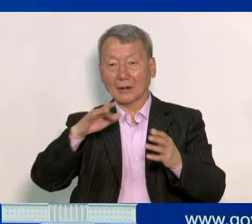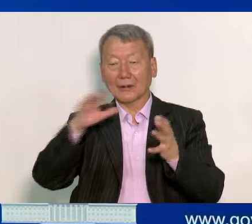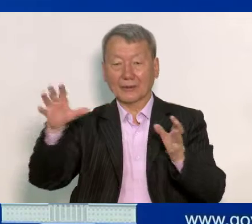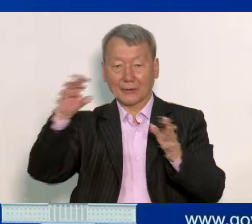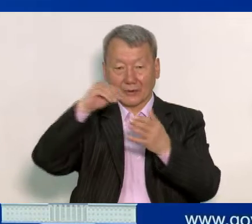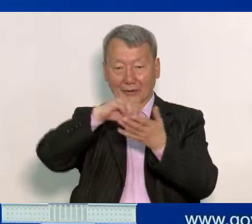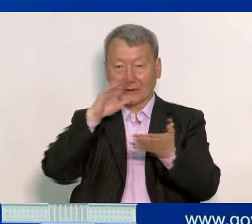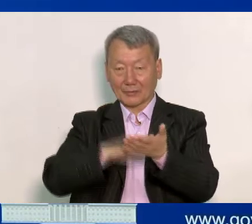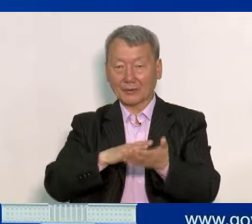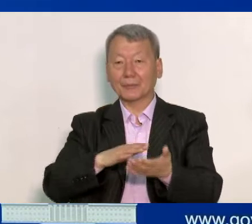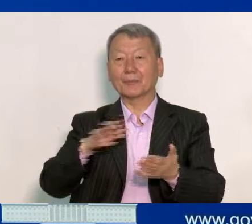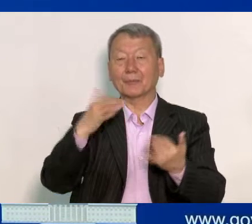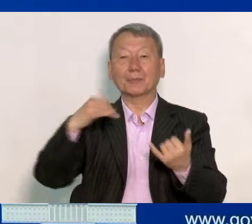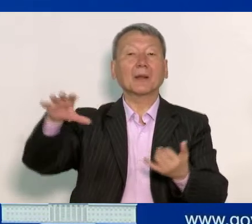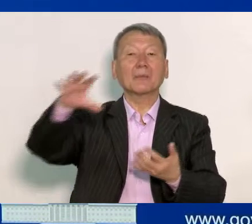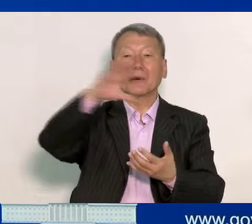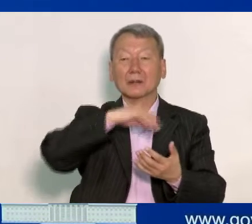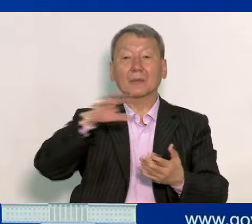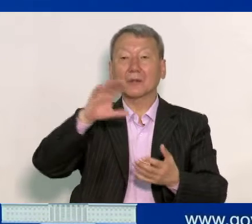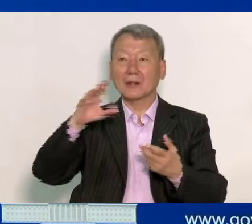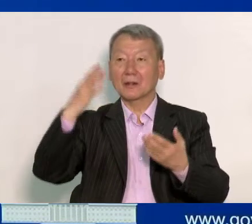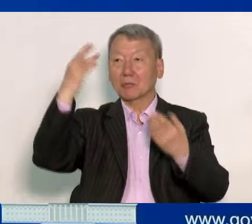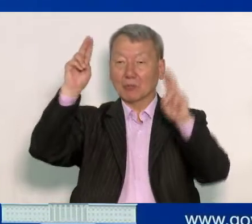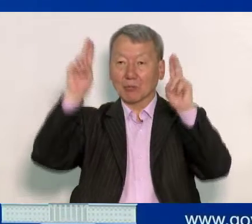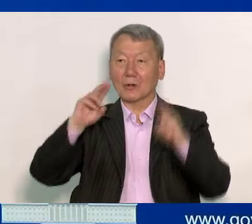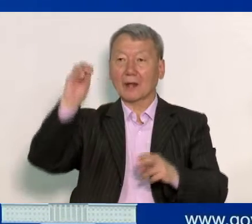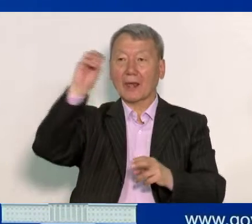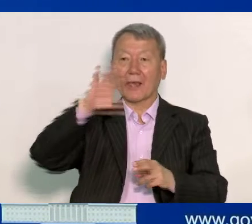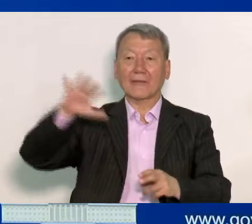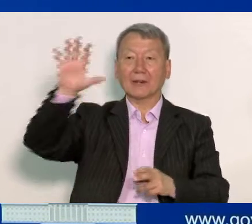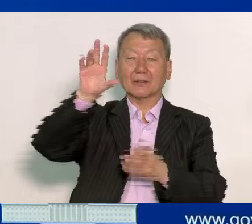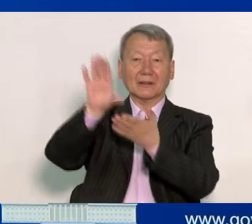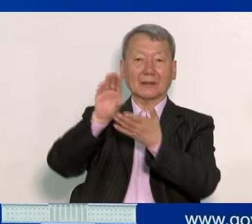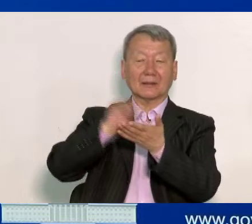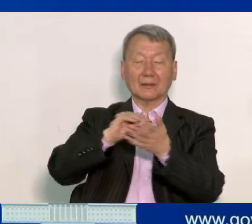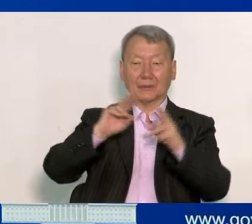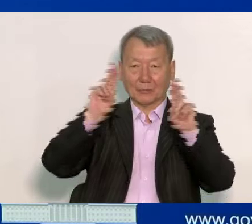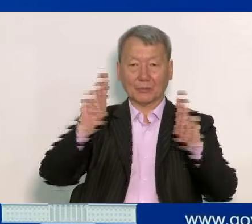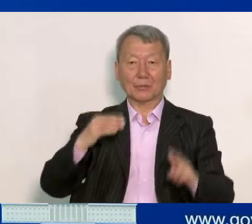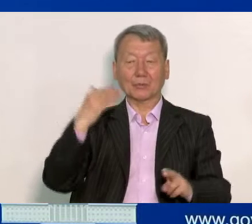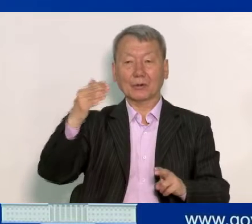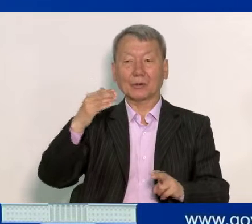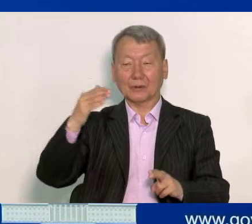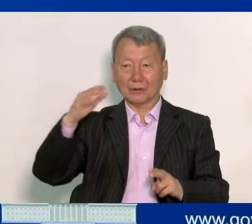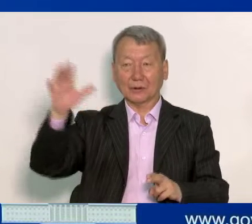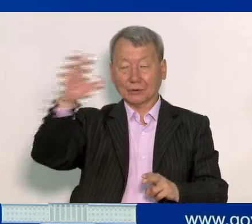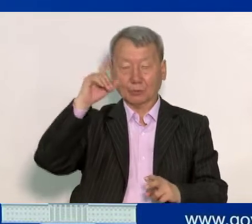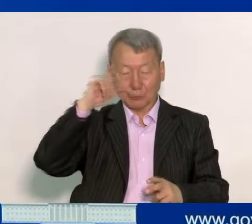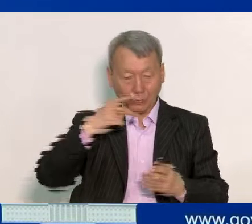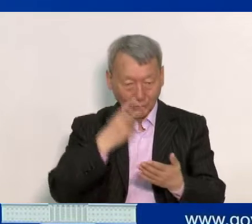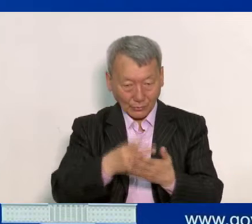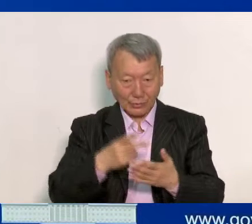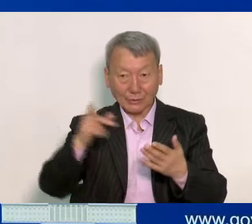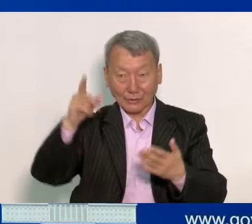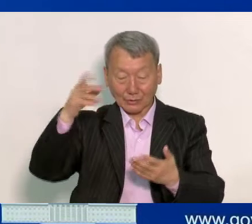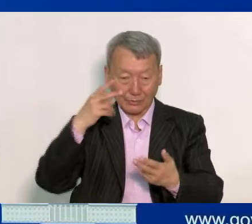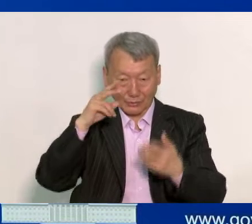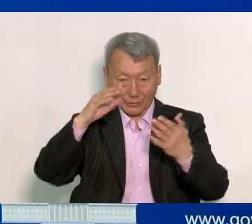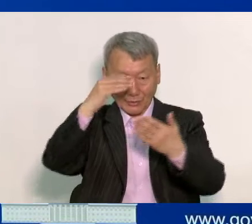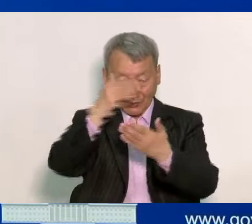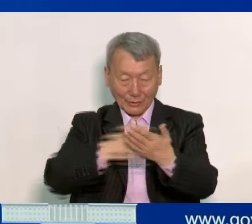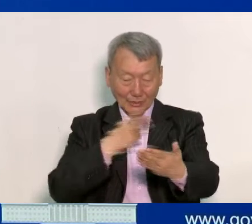реестрге киргизилген. Муну бардык Евразиядагы кирген мамлекеттердин баары баягы тааныйт реестрден. Анан булар